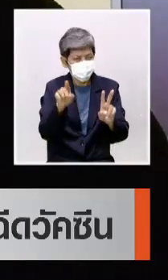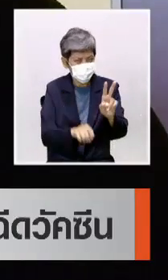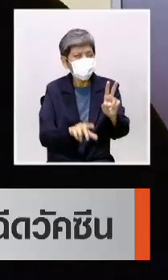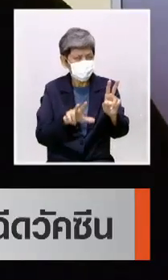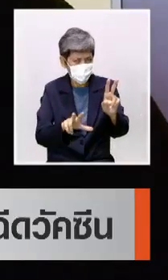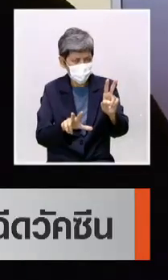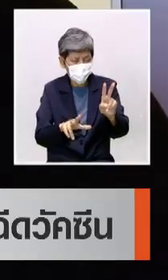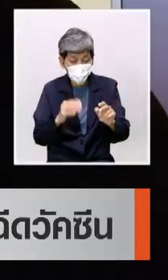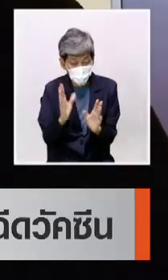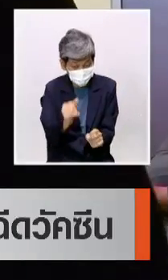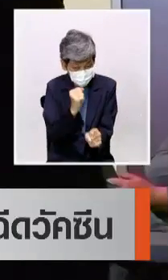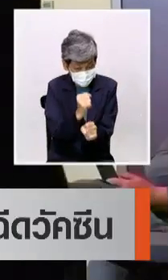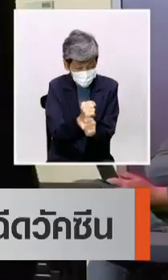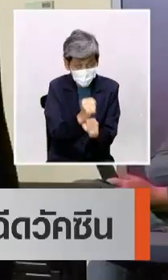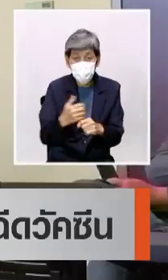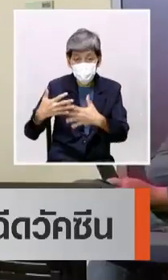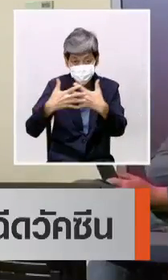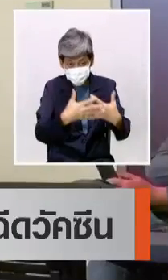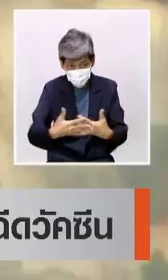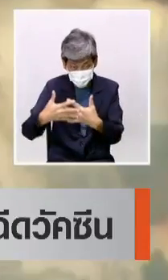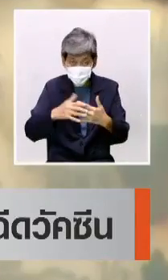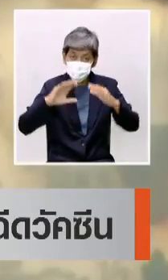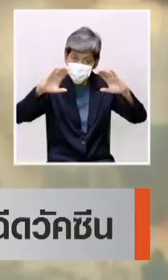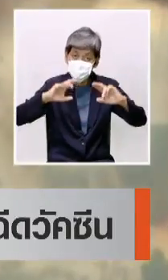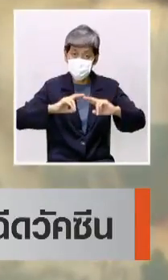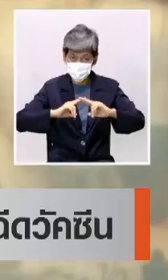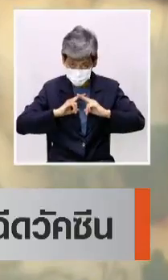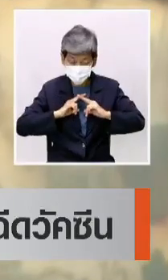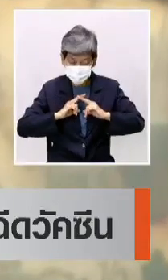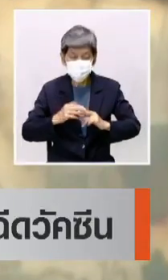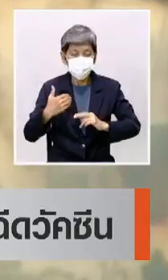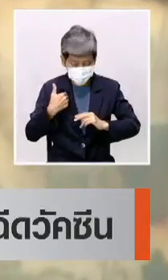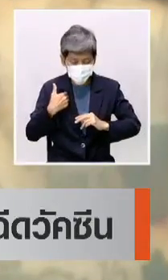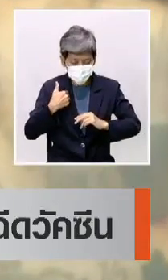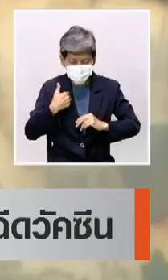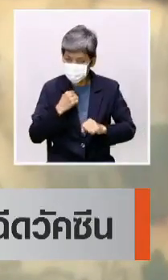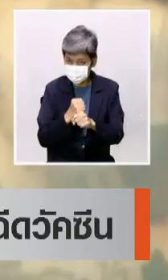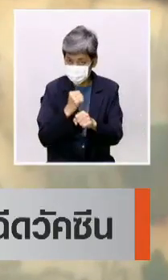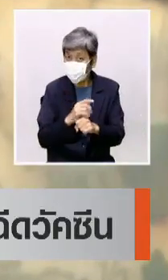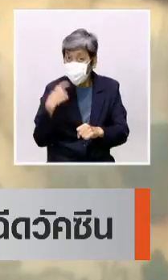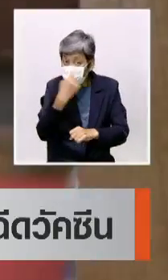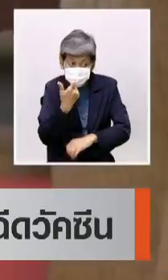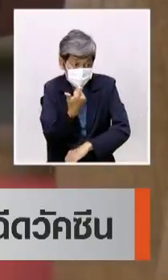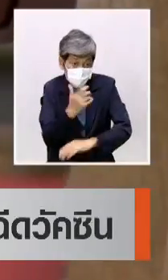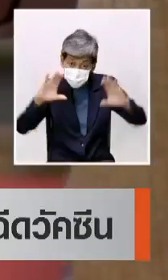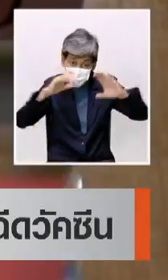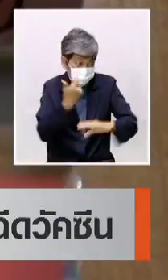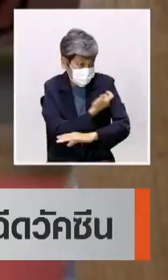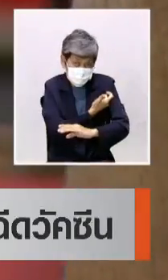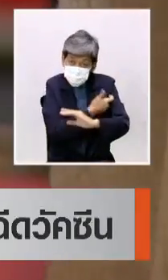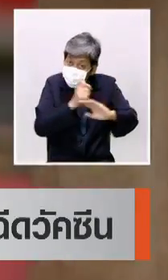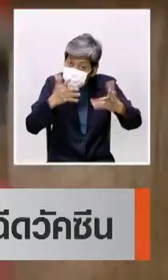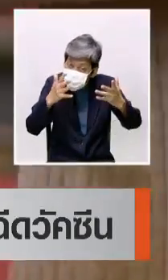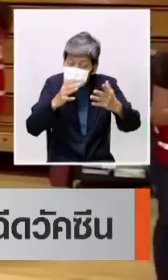3ของคนทำงานทั้งหมดในสหรัฐทั้งภาครัฐและเอกชนค่ะและมีการคาดโทษหนักด้วยสำหรับข้าราชการรัฐบาลกล